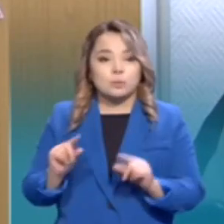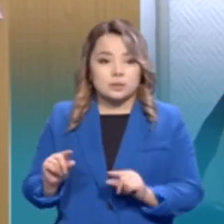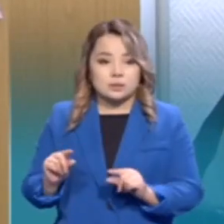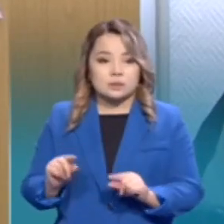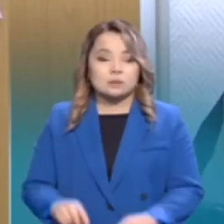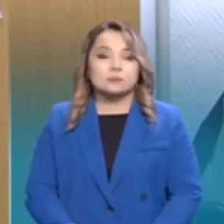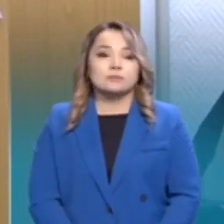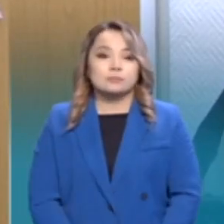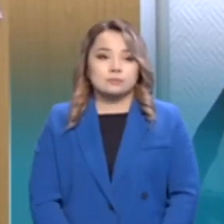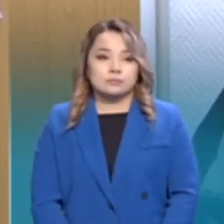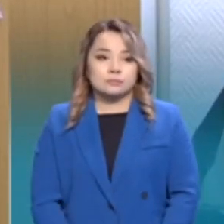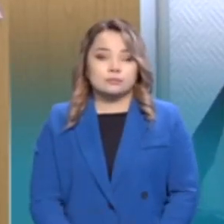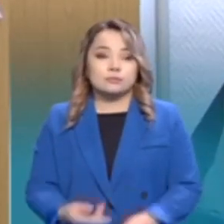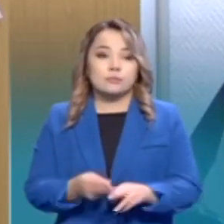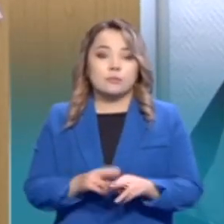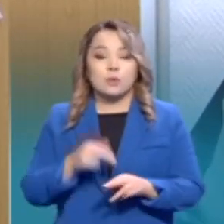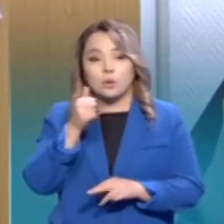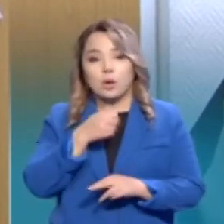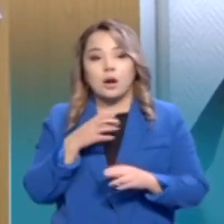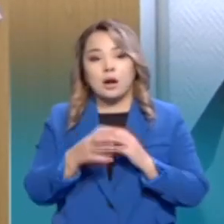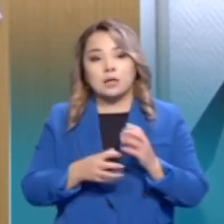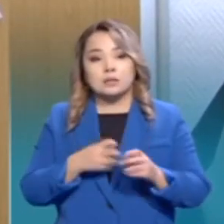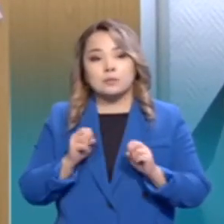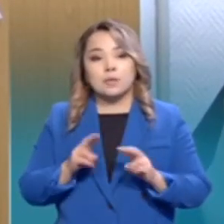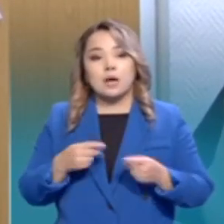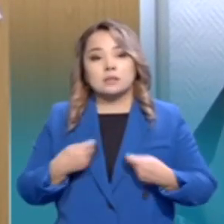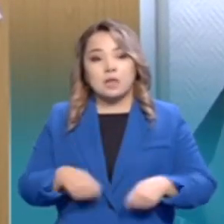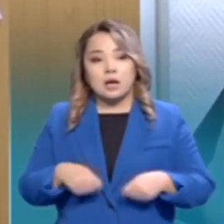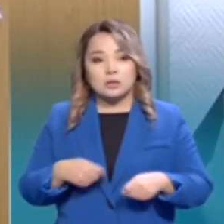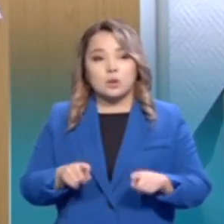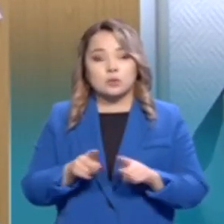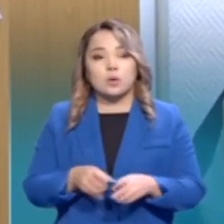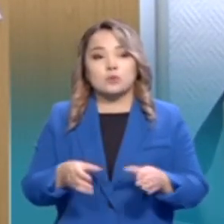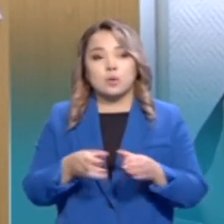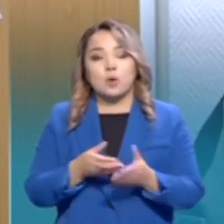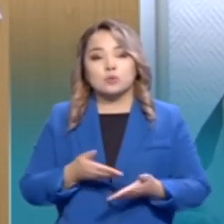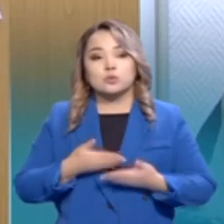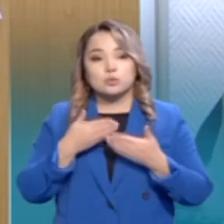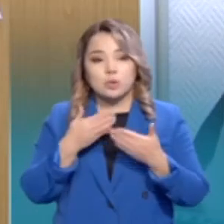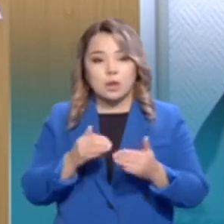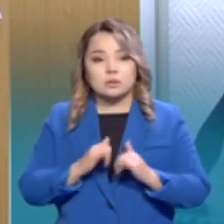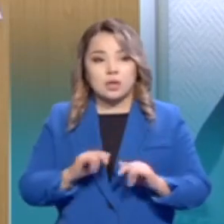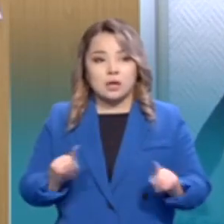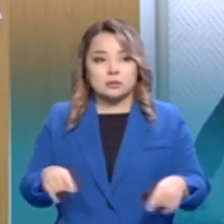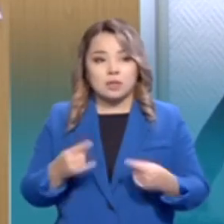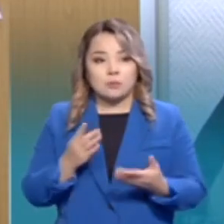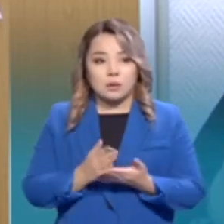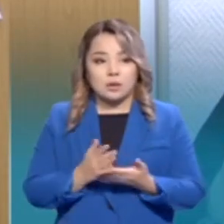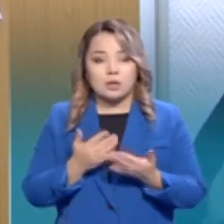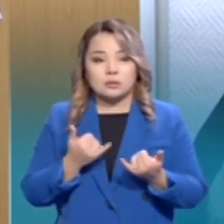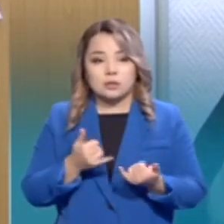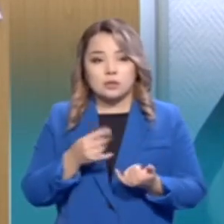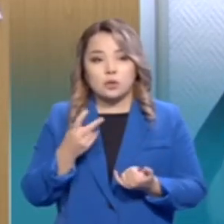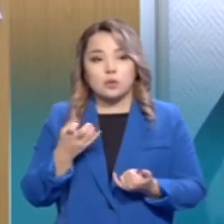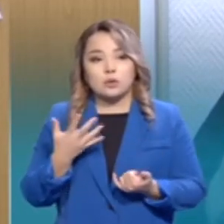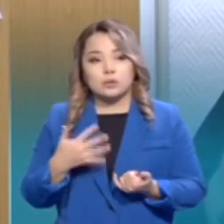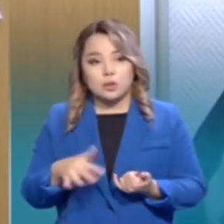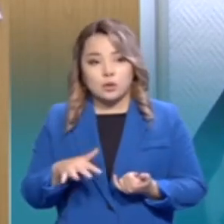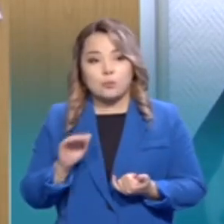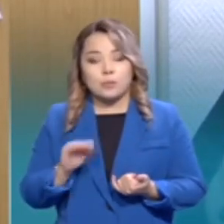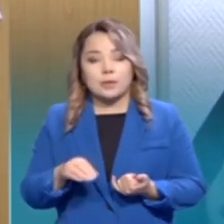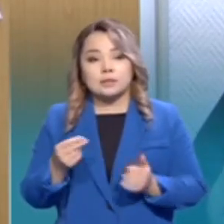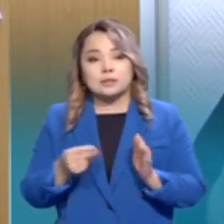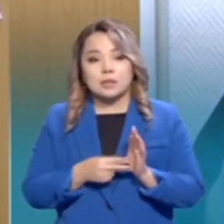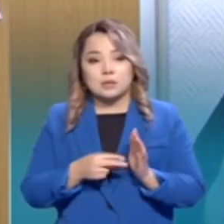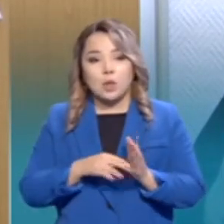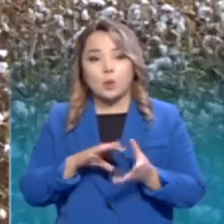Биылғы таңда әлемдік нарықта шетел мақтаның сұранысы өте төмендеп кетті, бағасы да түсіп кетті. Сол 250 мың